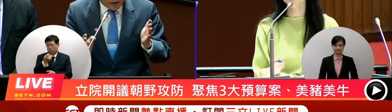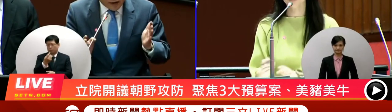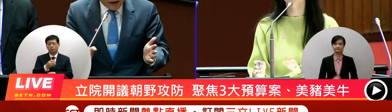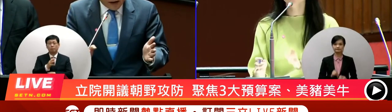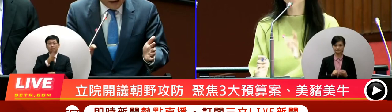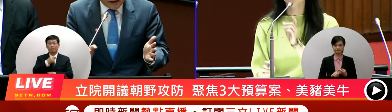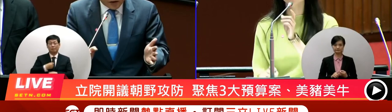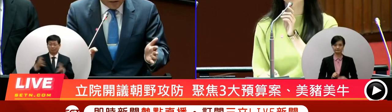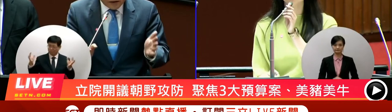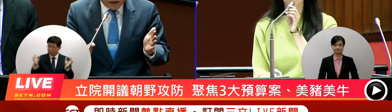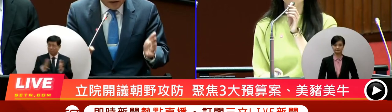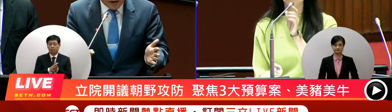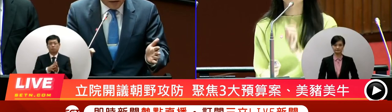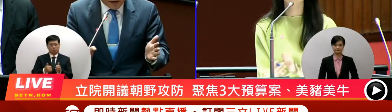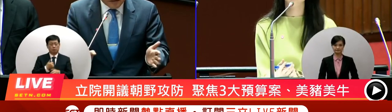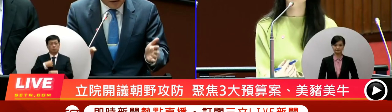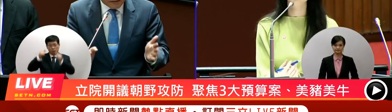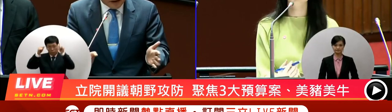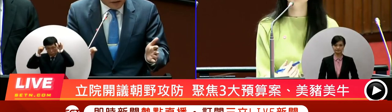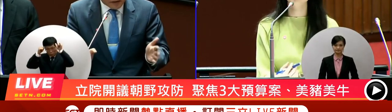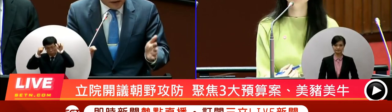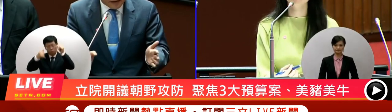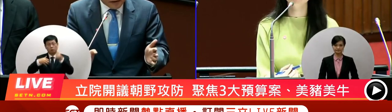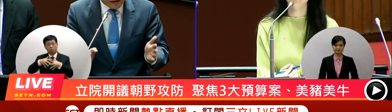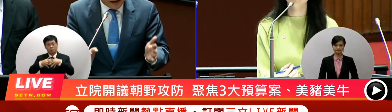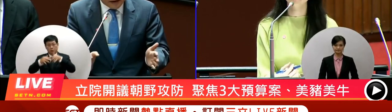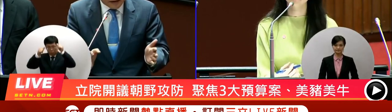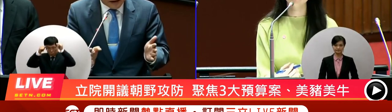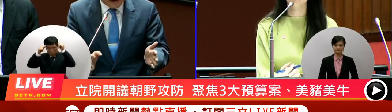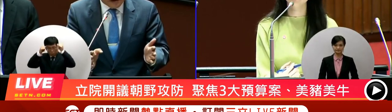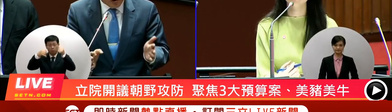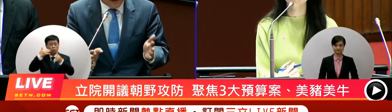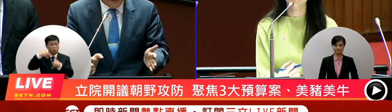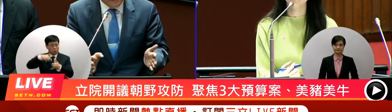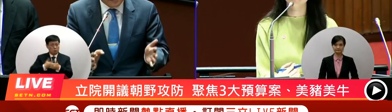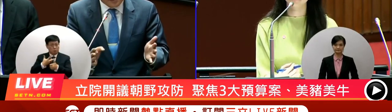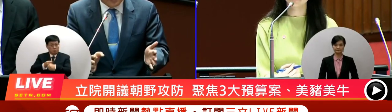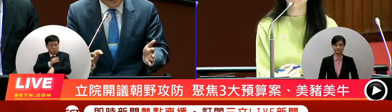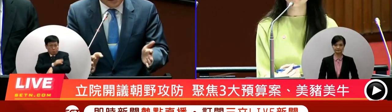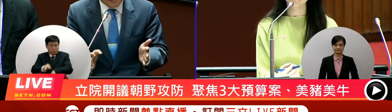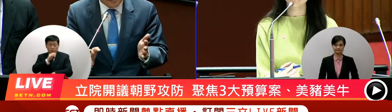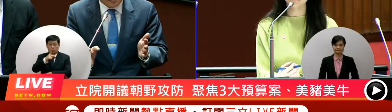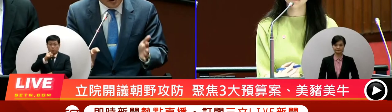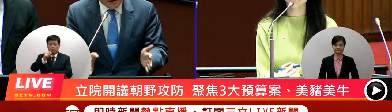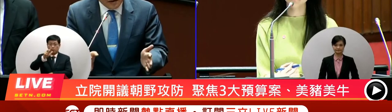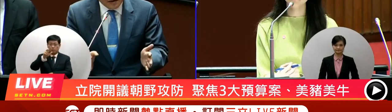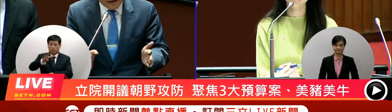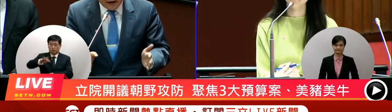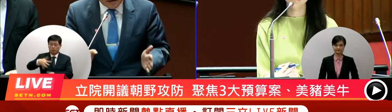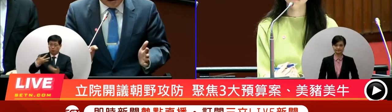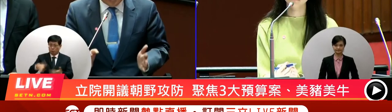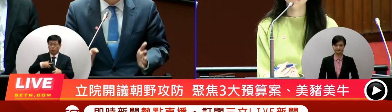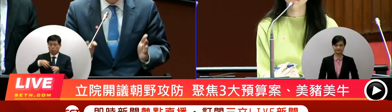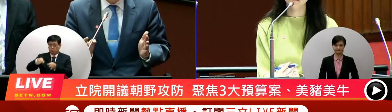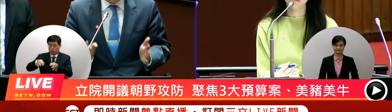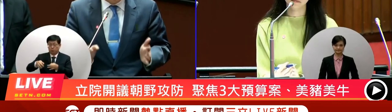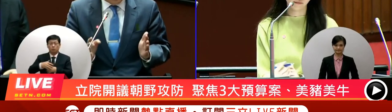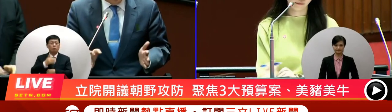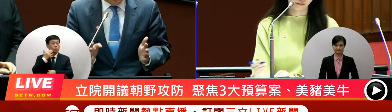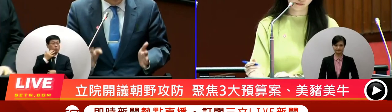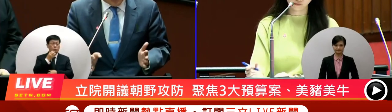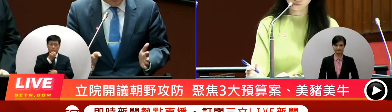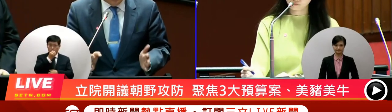总量来讲，我们吃牛肉美国牛肉含有莱克多巴胺是64000公吨，那吃